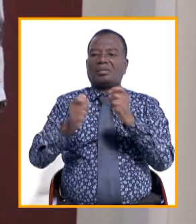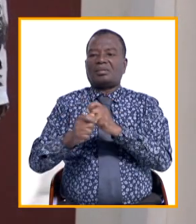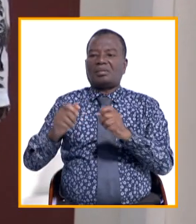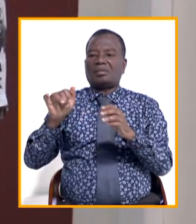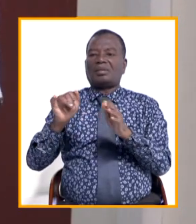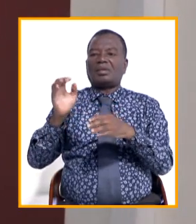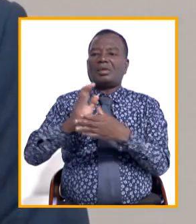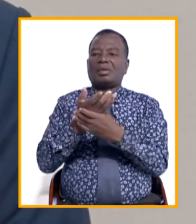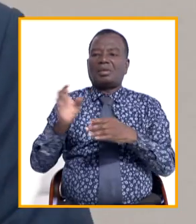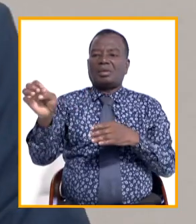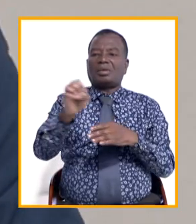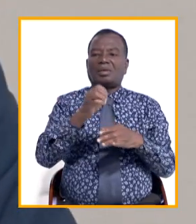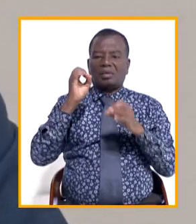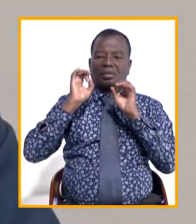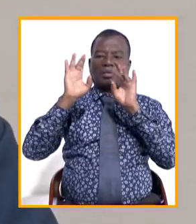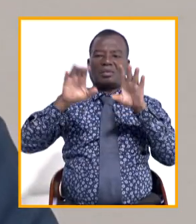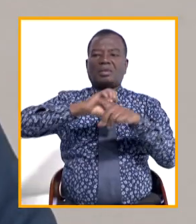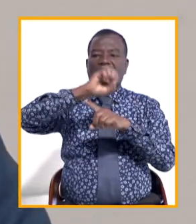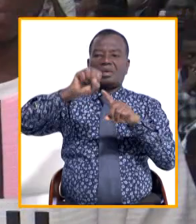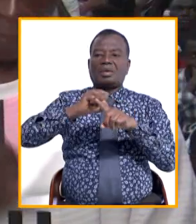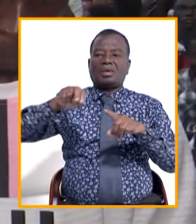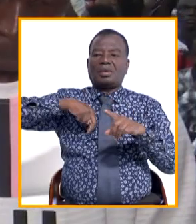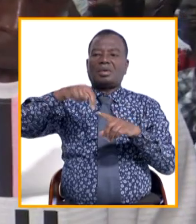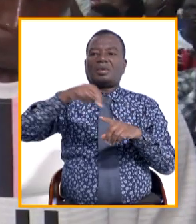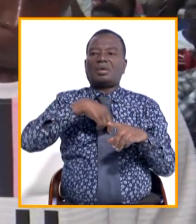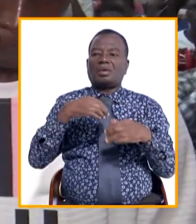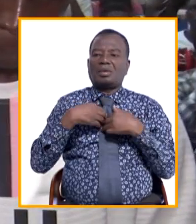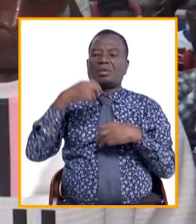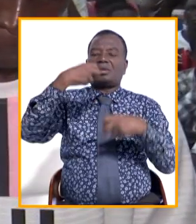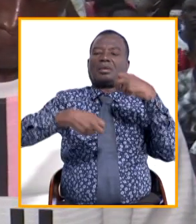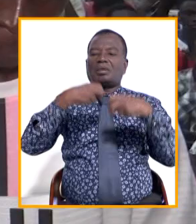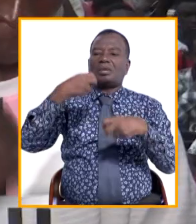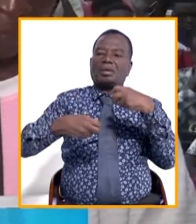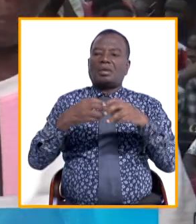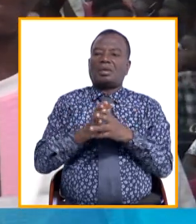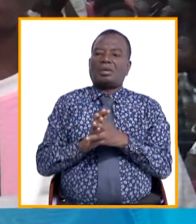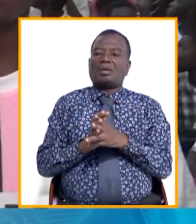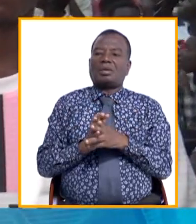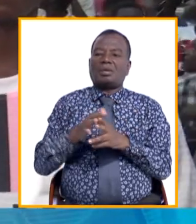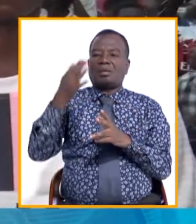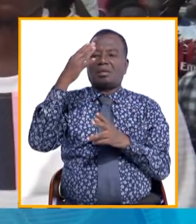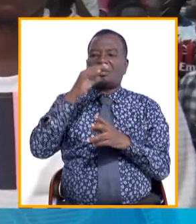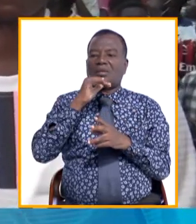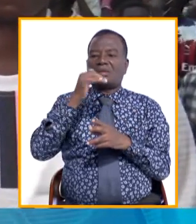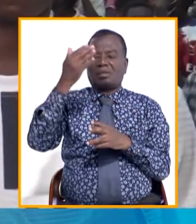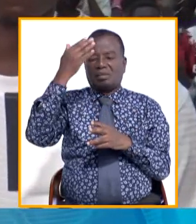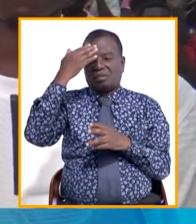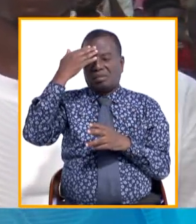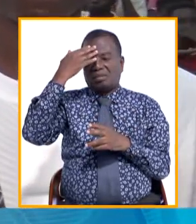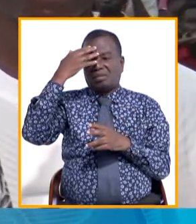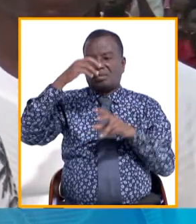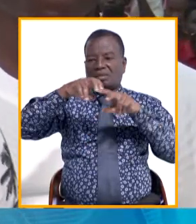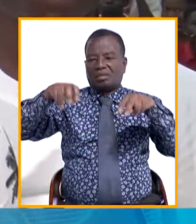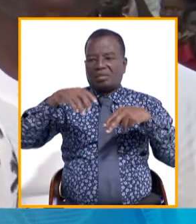et la tutelle viennent clarifier la situation. Nous avons le problème de la méconnaissance même du système dans lequel nous